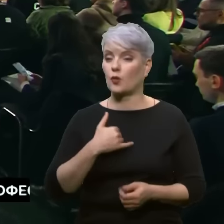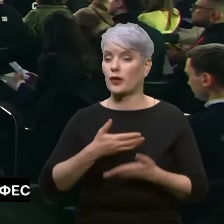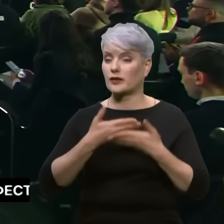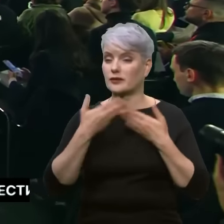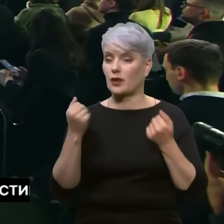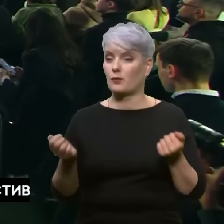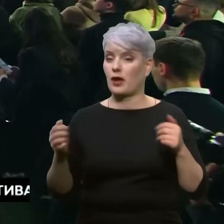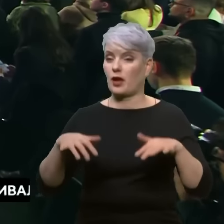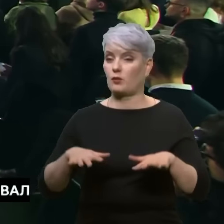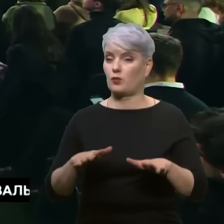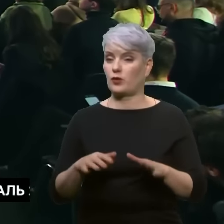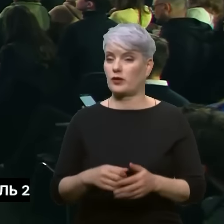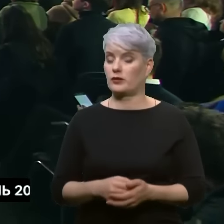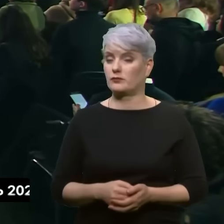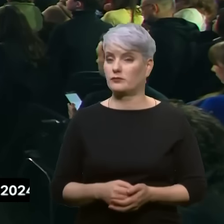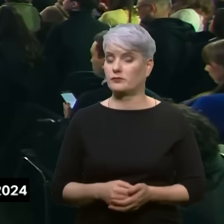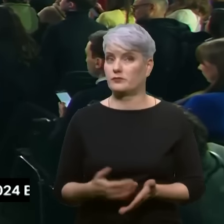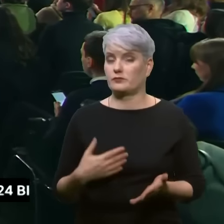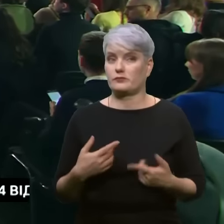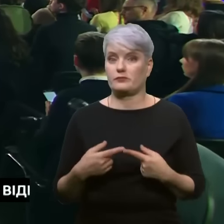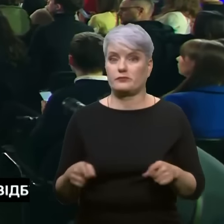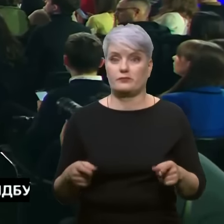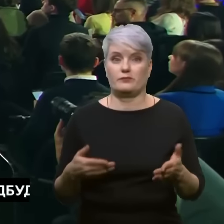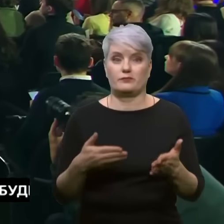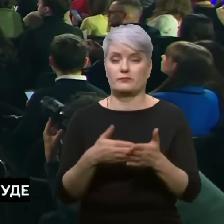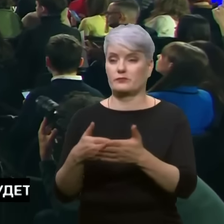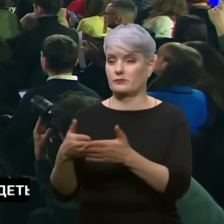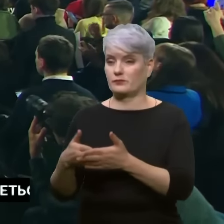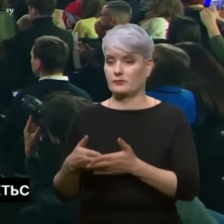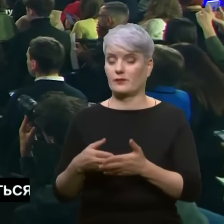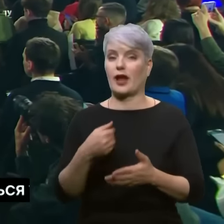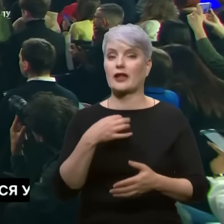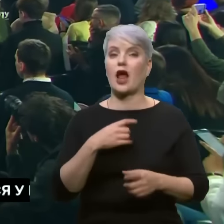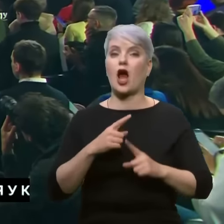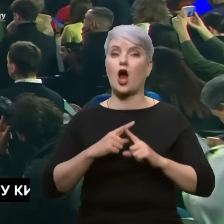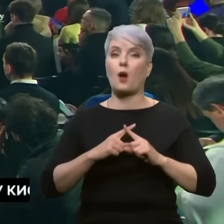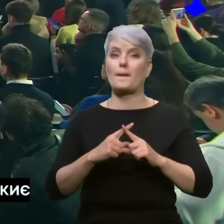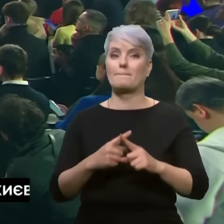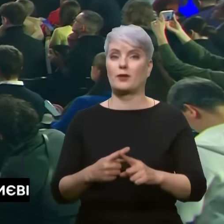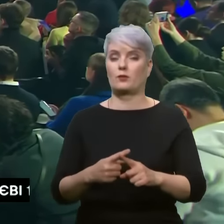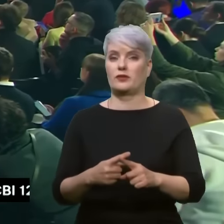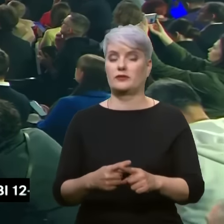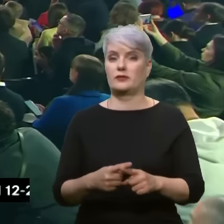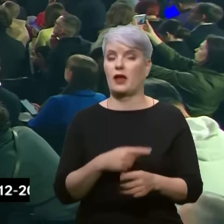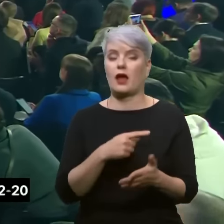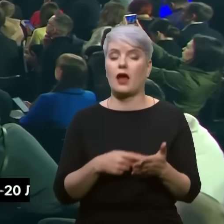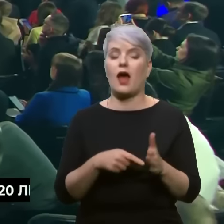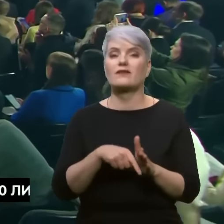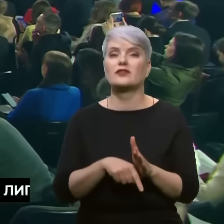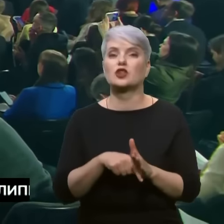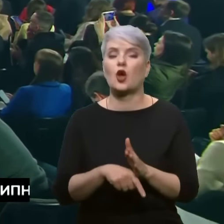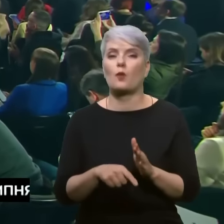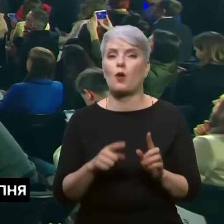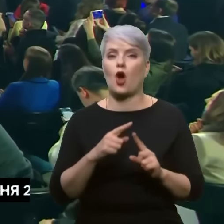Що? Просто ми не можемо. І тоді питання, коли сказали компроміс, я сказав так, а в чому компроміс? Ми